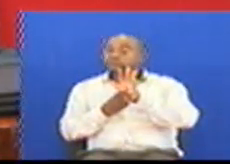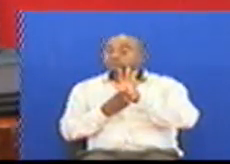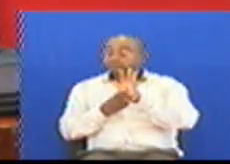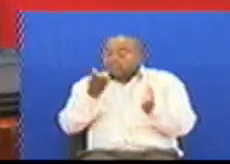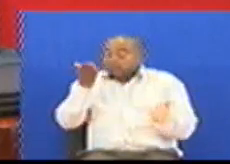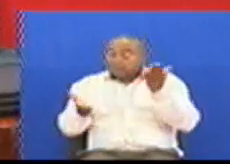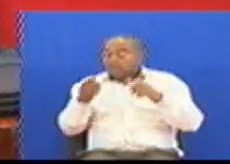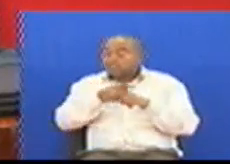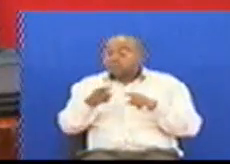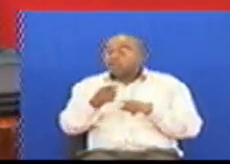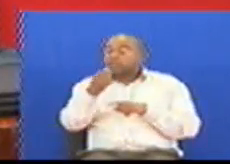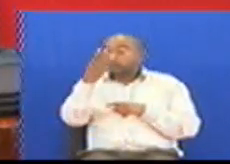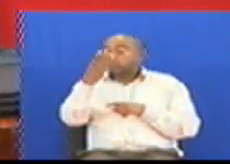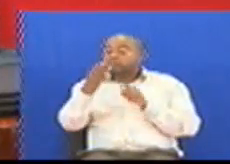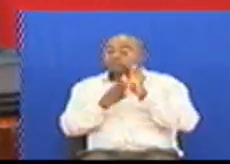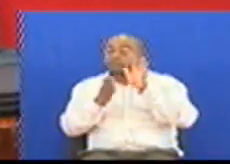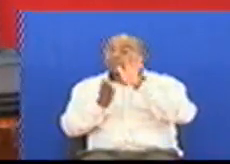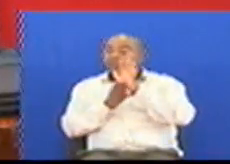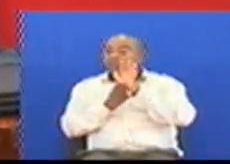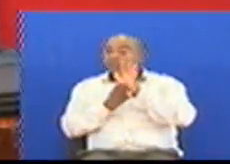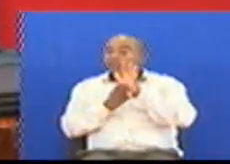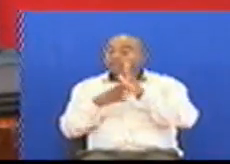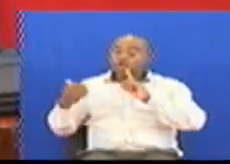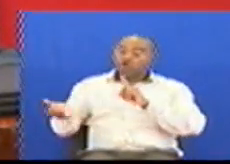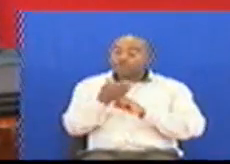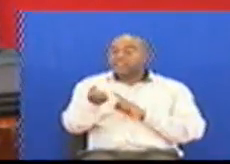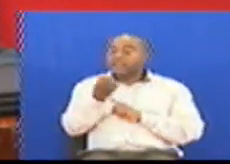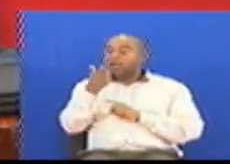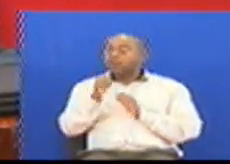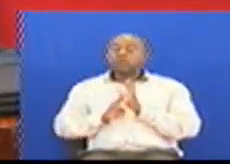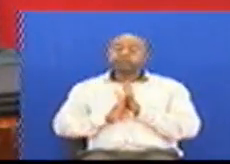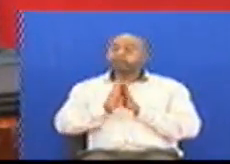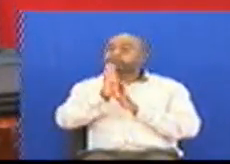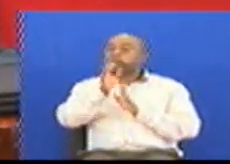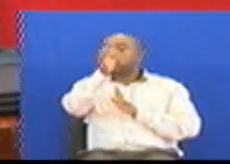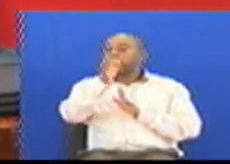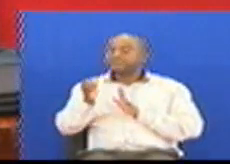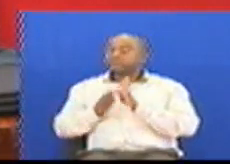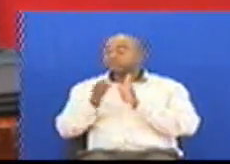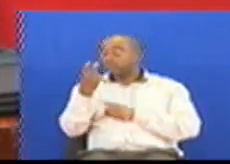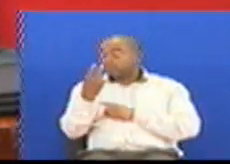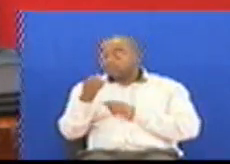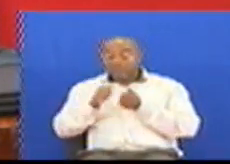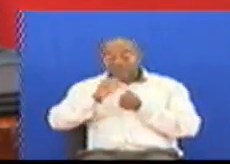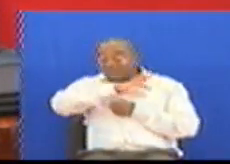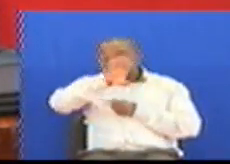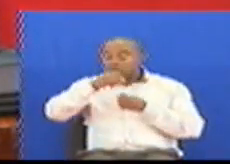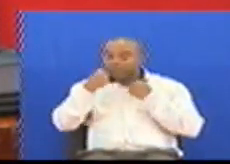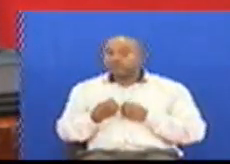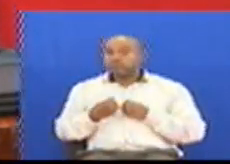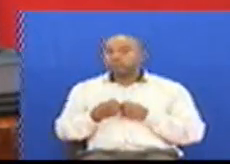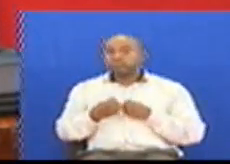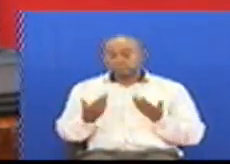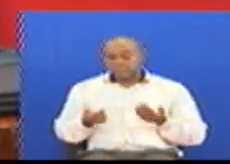zahanati 368, na upatikanaji wa dawa kuongezeka mpaka kufikia 92%. Hivi vyote ni vigumu, lakini mimi naamini